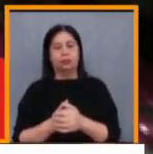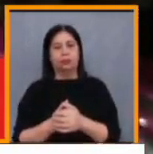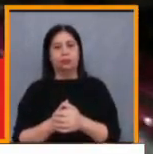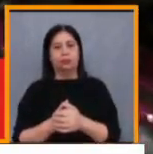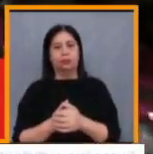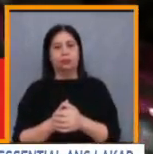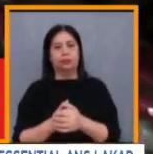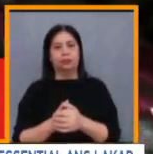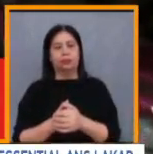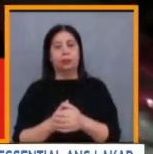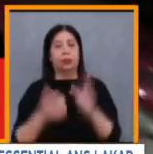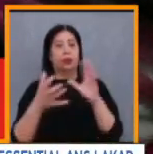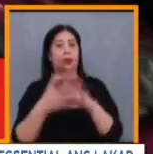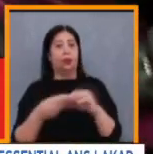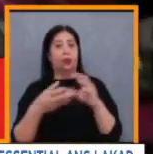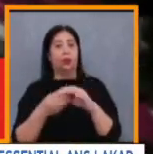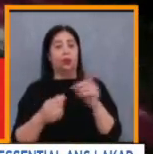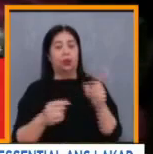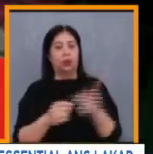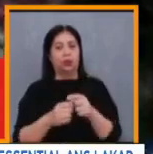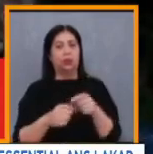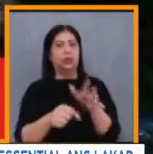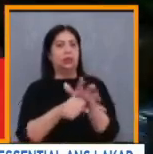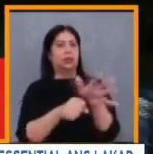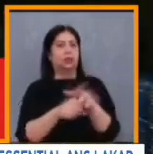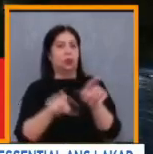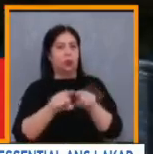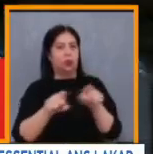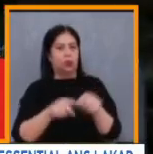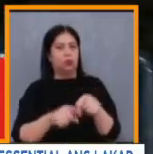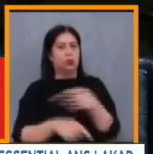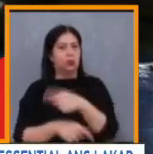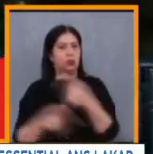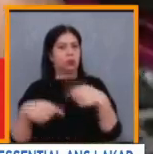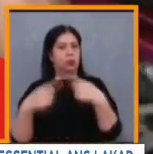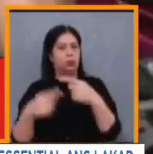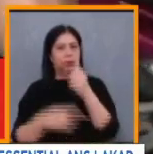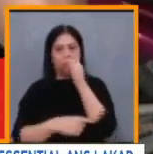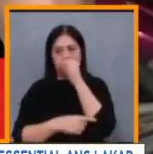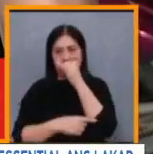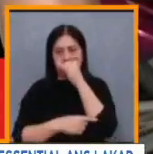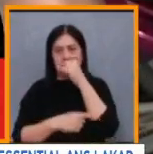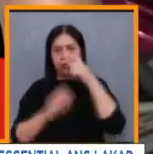Kwento niya, kinahasa rin umano siya ng suspect habang kinukuha na ng video.